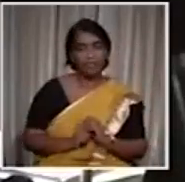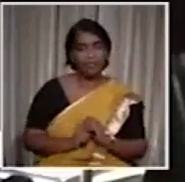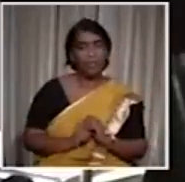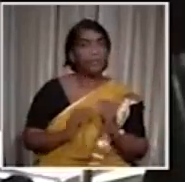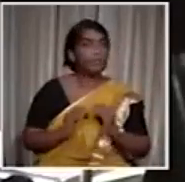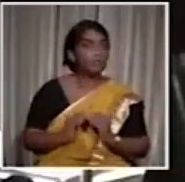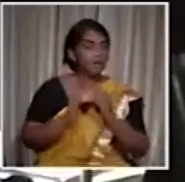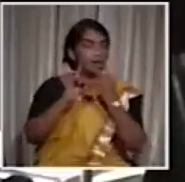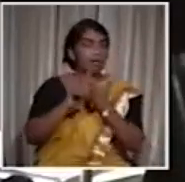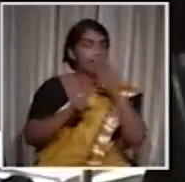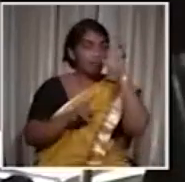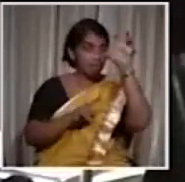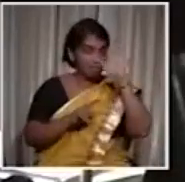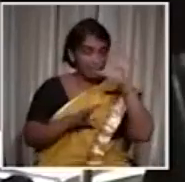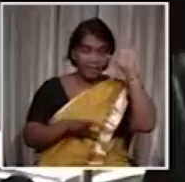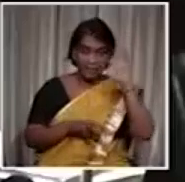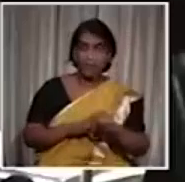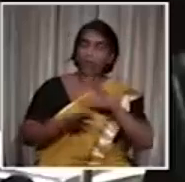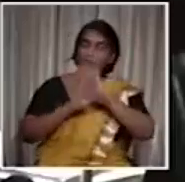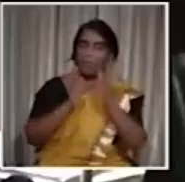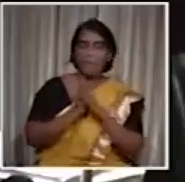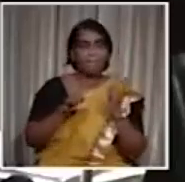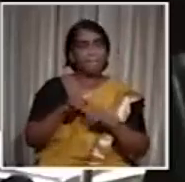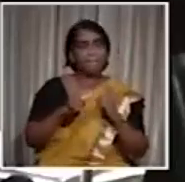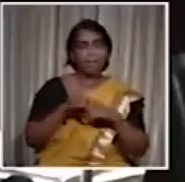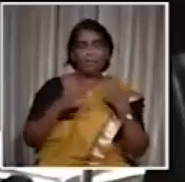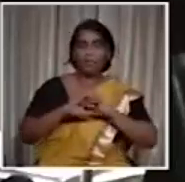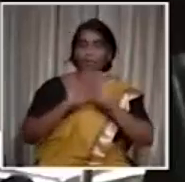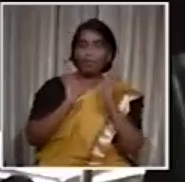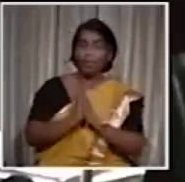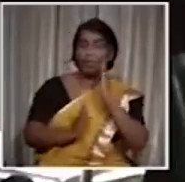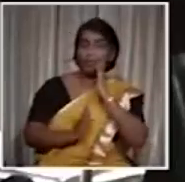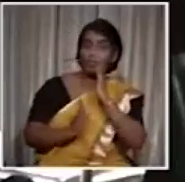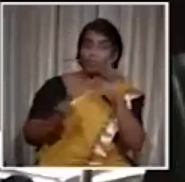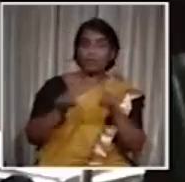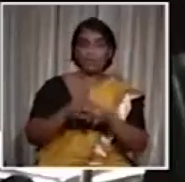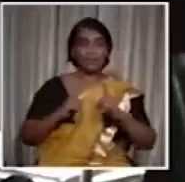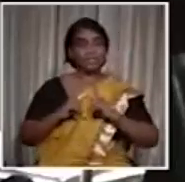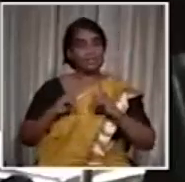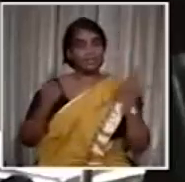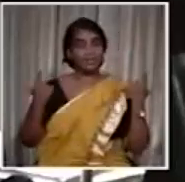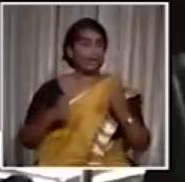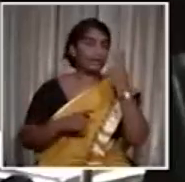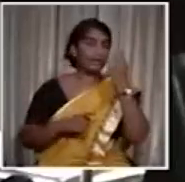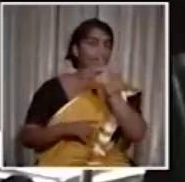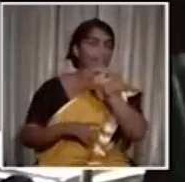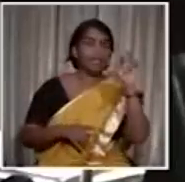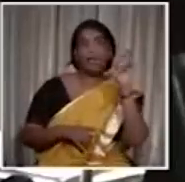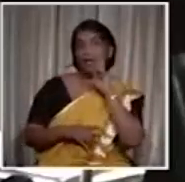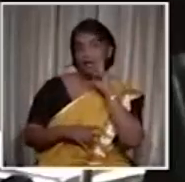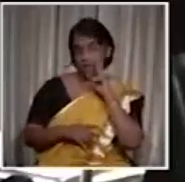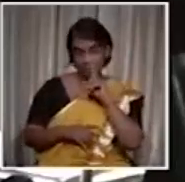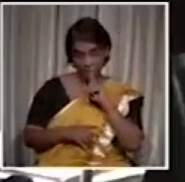Sangwar dana kala pat gi noa. E toka da prasno kami warai. Hemo ma sudo wage ji wat tivi. Didas dasi Ranil